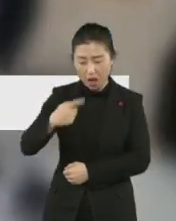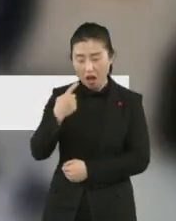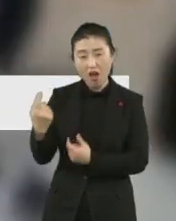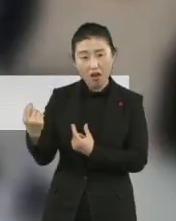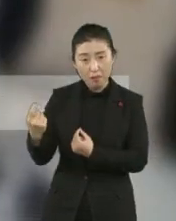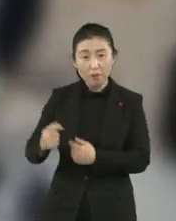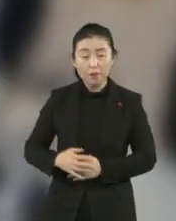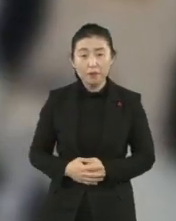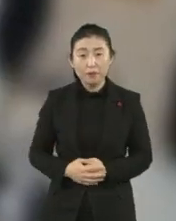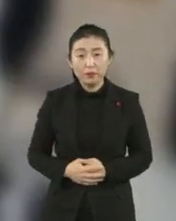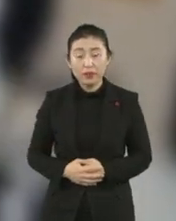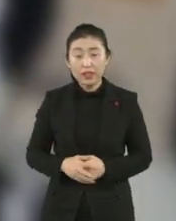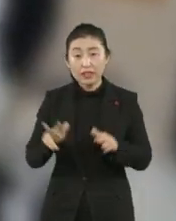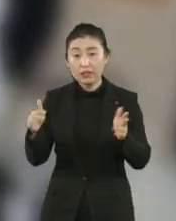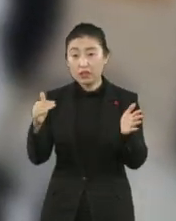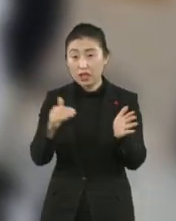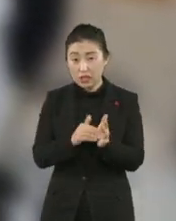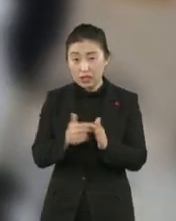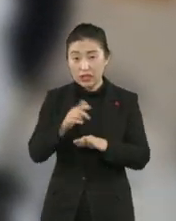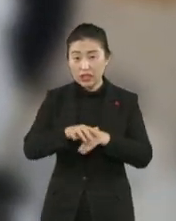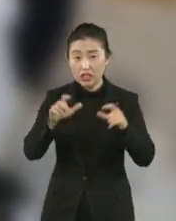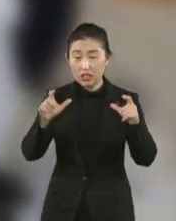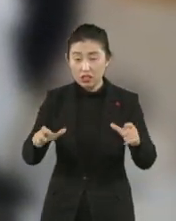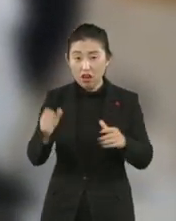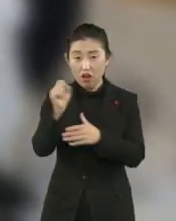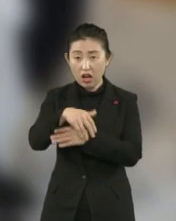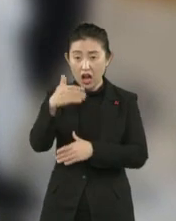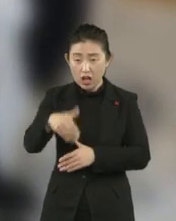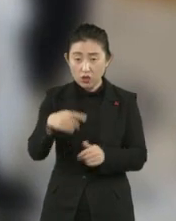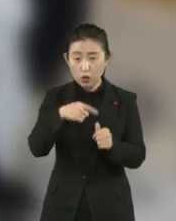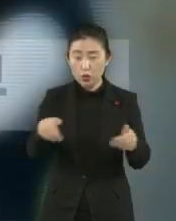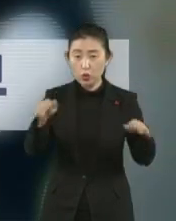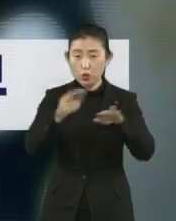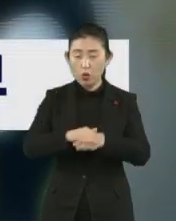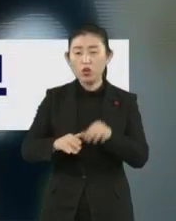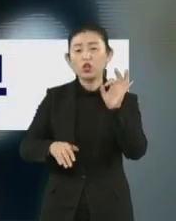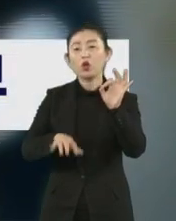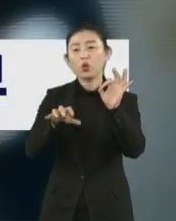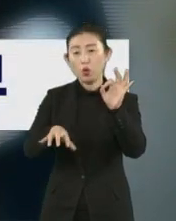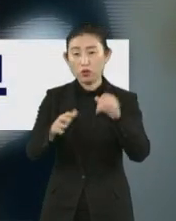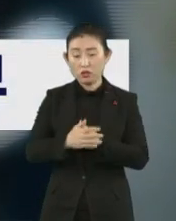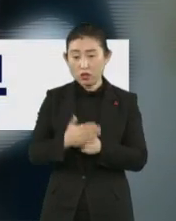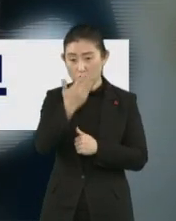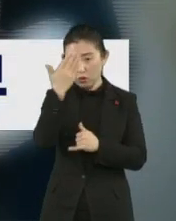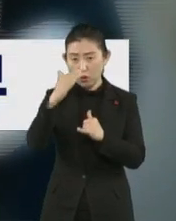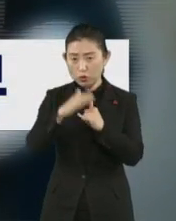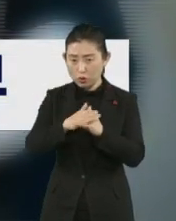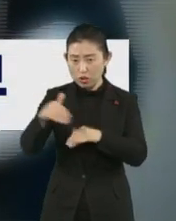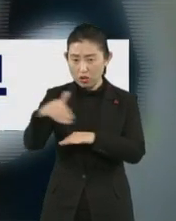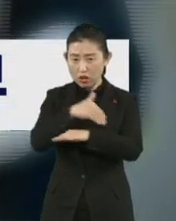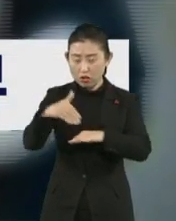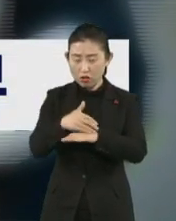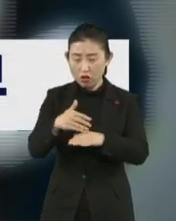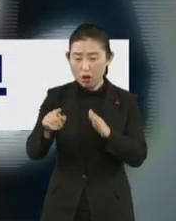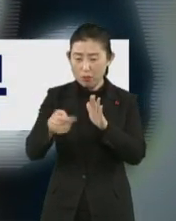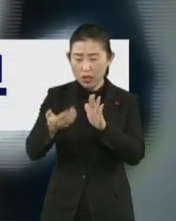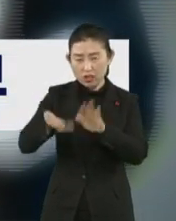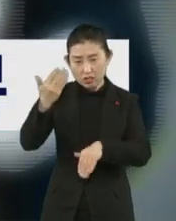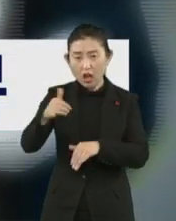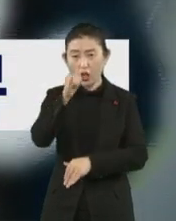때문에 현재까지 알려진 대전지역 비인가 교육시설은 10여 곳으로 이곳에 다니는 청소년은 수백 명으로 추정되지만